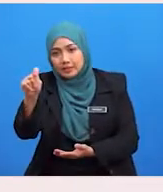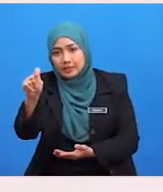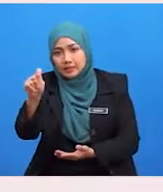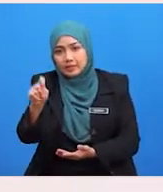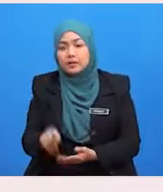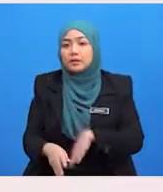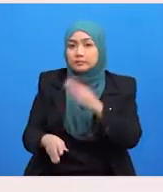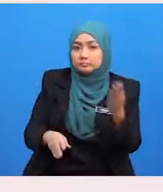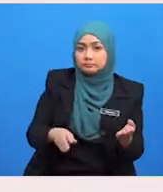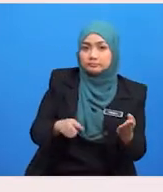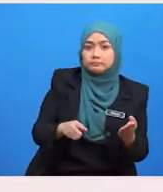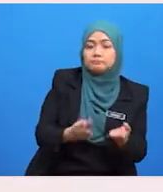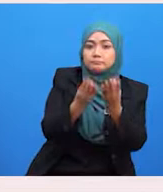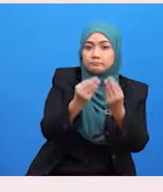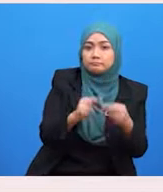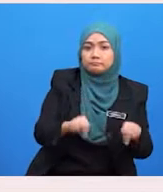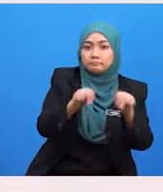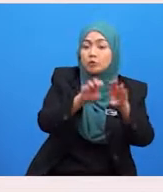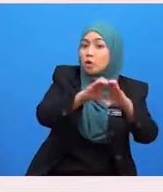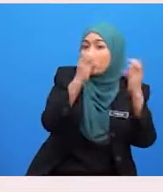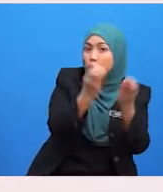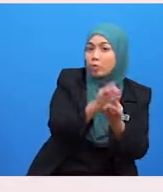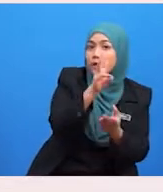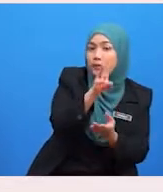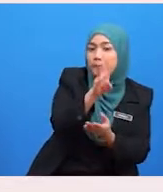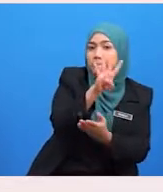nilai terkumpul kenderaan